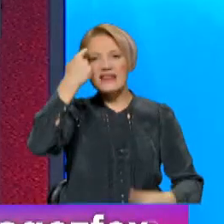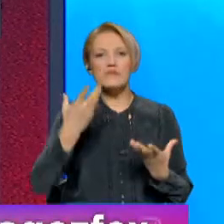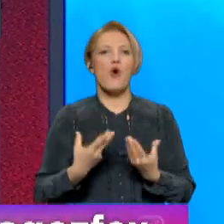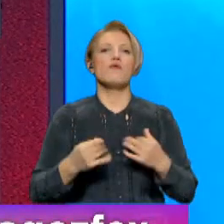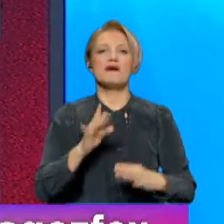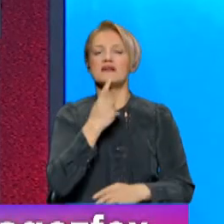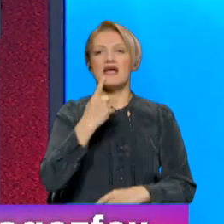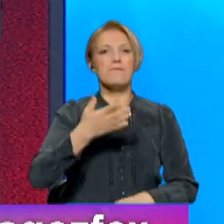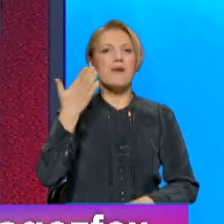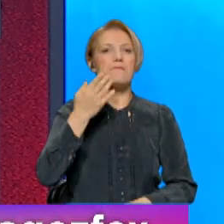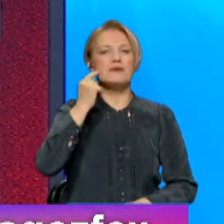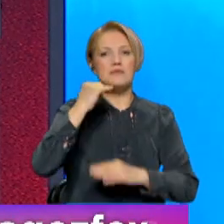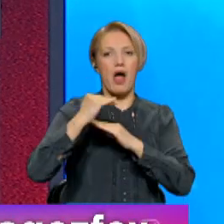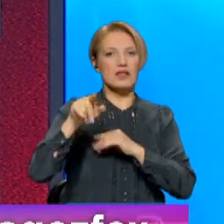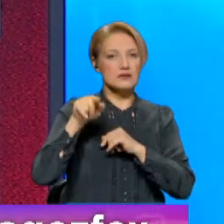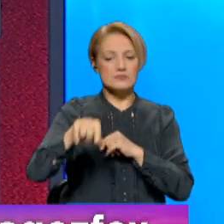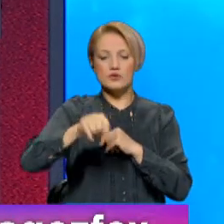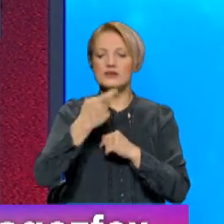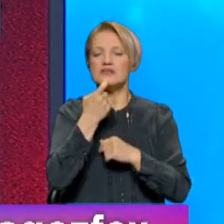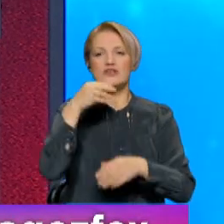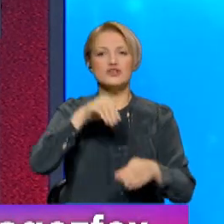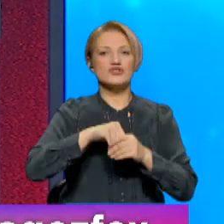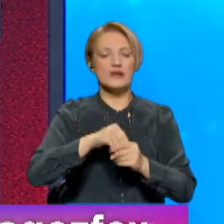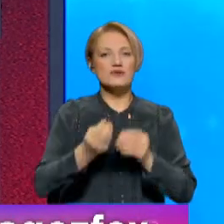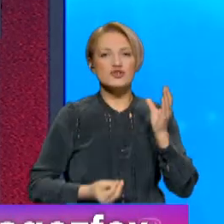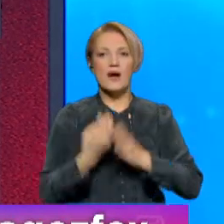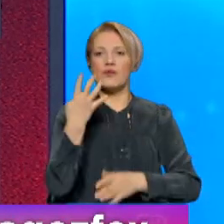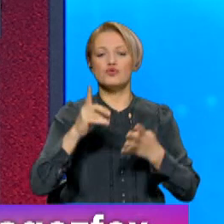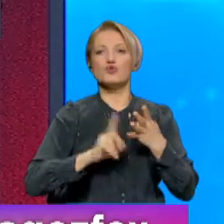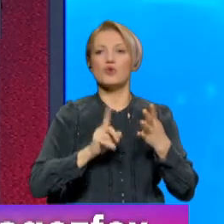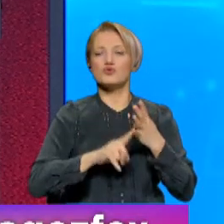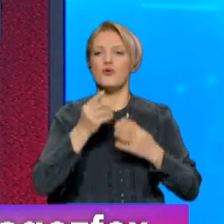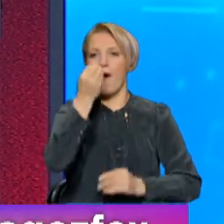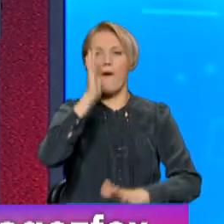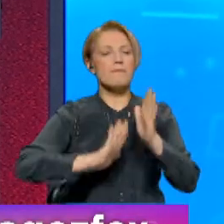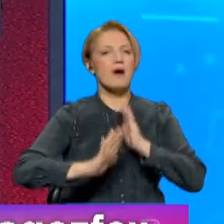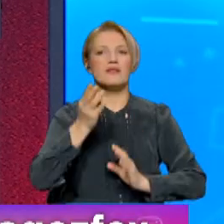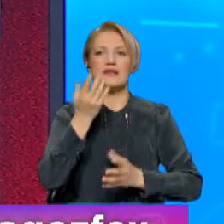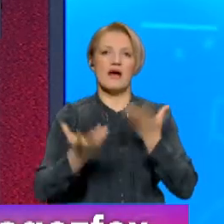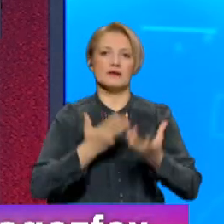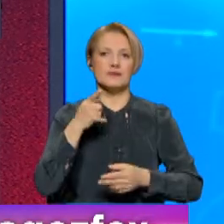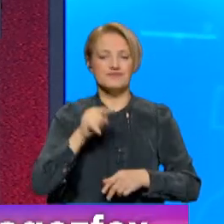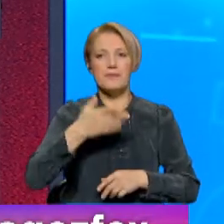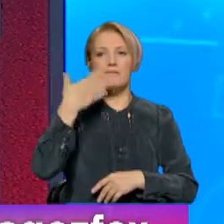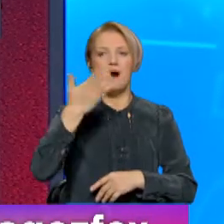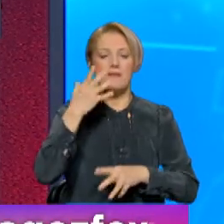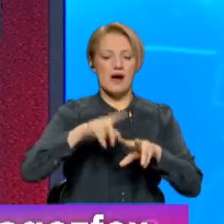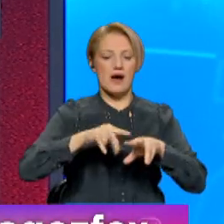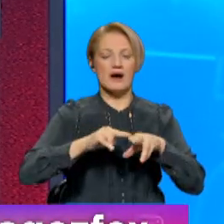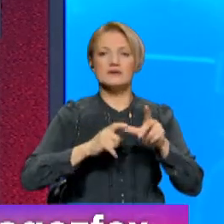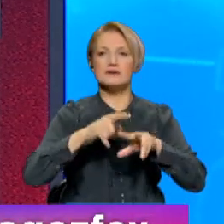olmasın diyen Marmarisliler bu yıl içinde çıkan 4. orman yangınıyla yine sarsıldı. Marmaris